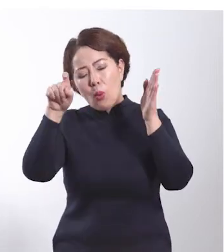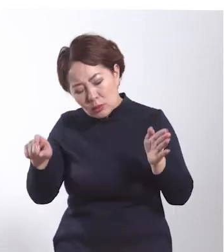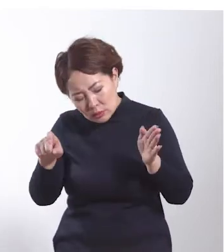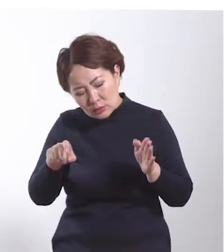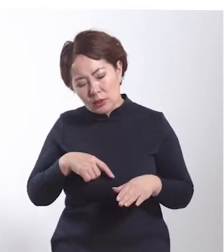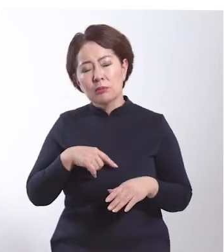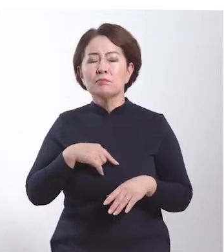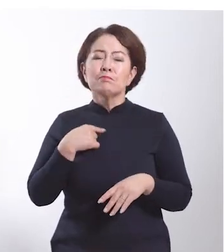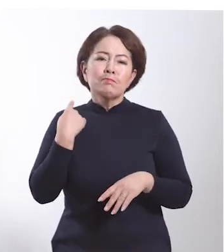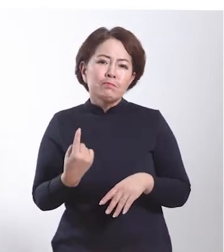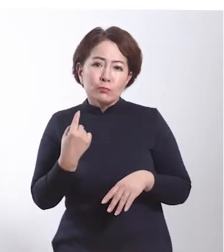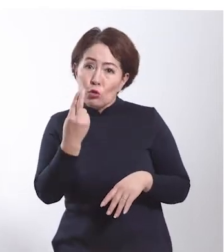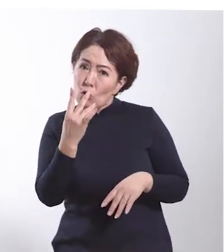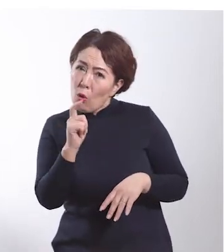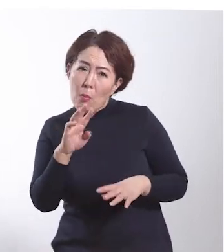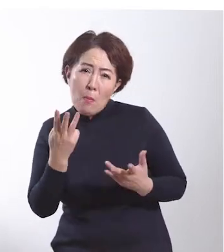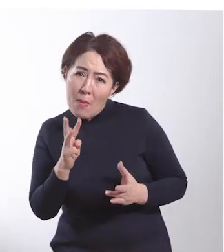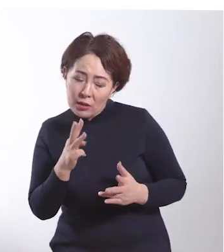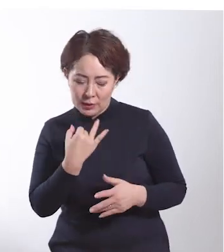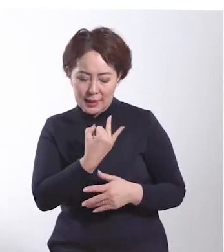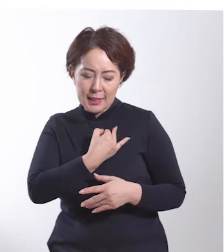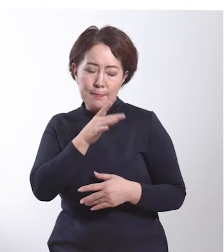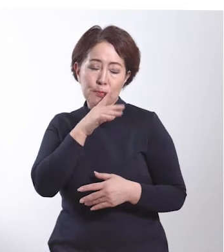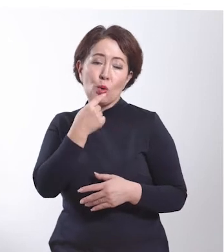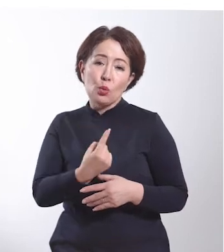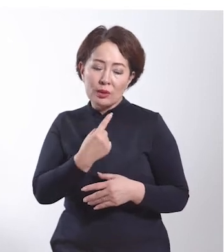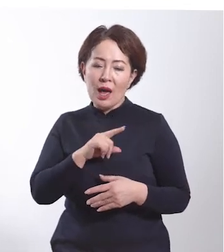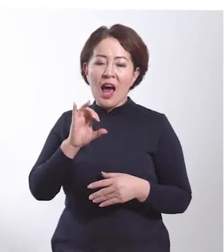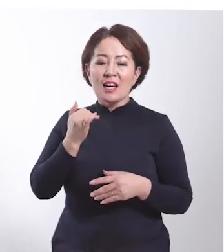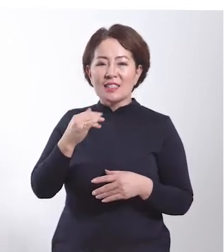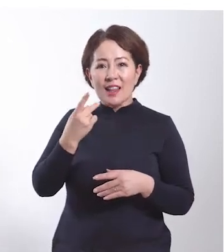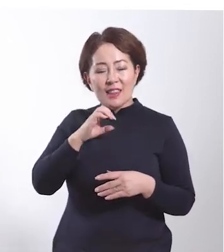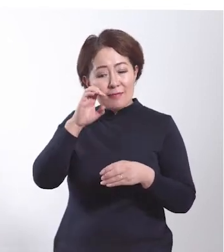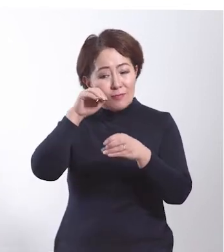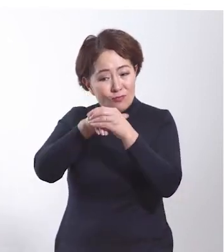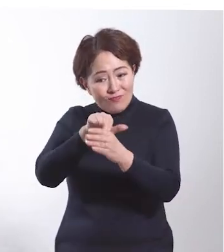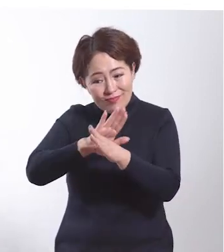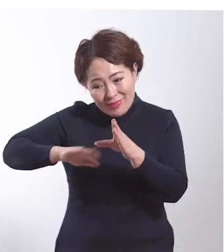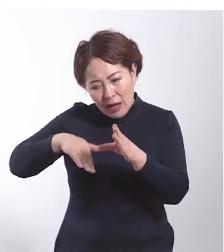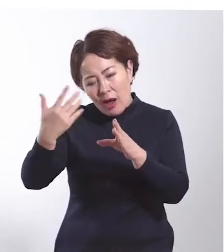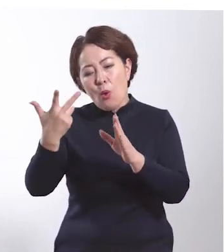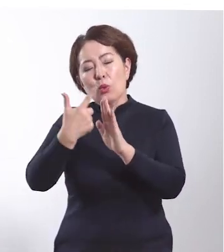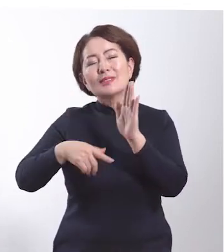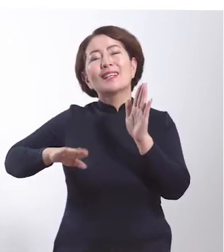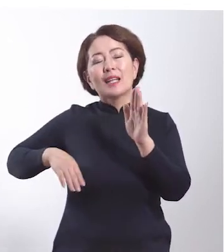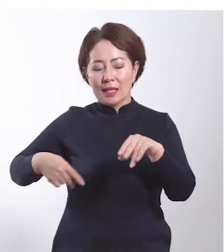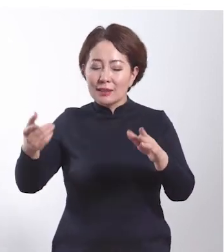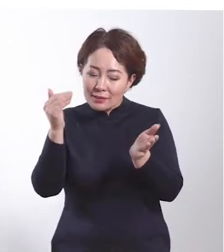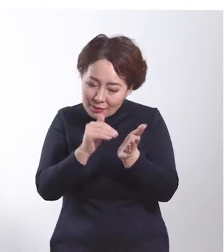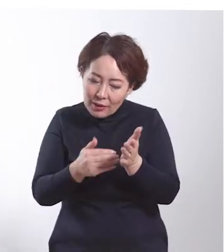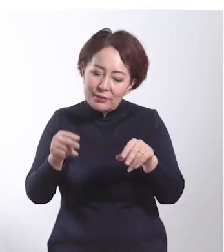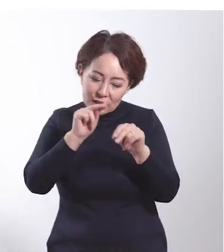хүртэлх хугацаанд цонх үе байх боломжтой учраас итгэлтэй байхын тулд эрсдэлд алхам хийснээс хойш 3 сарын